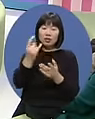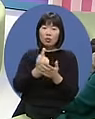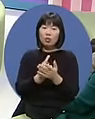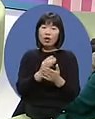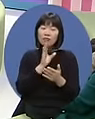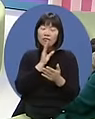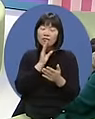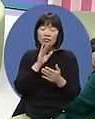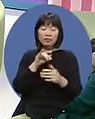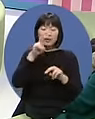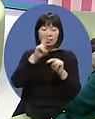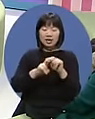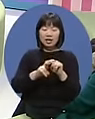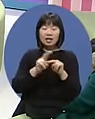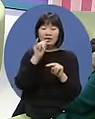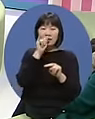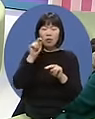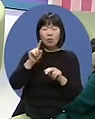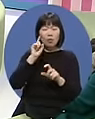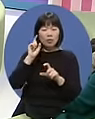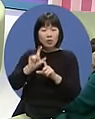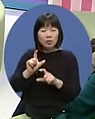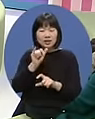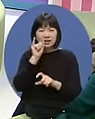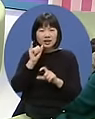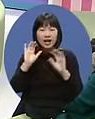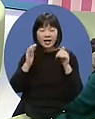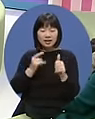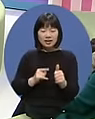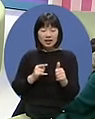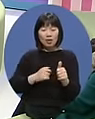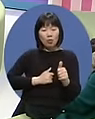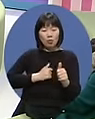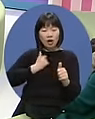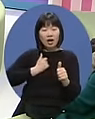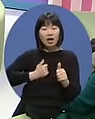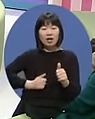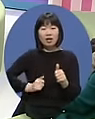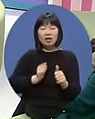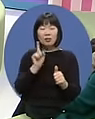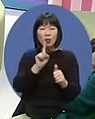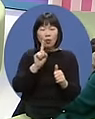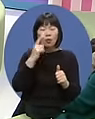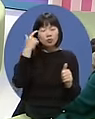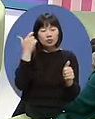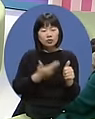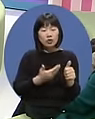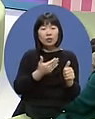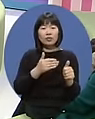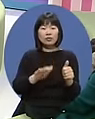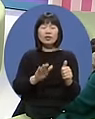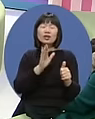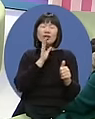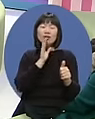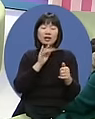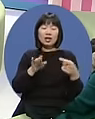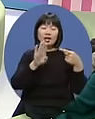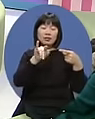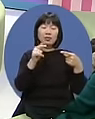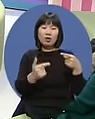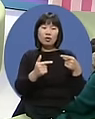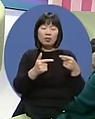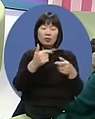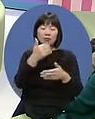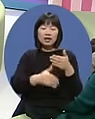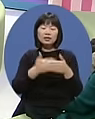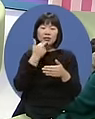딱 처음에 자리에 앉아서 어떤 게 고민이니 어린아이들한테는 어떨 때 화가 나? 이렇게 제가 묻거든요. 그러면 정말 일본으로 빠지지